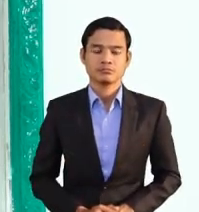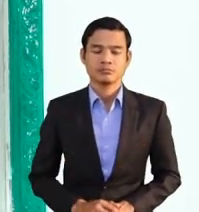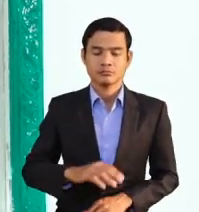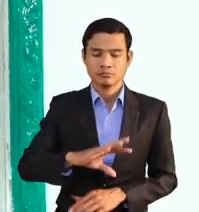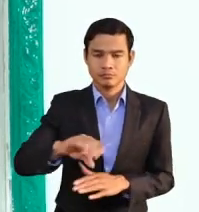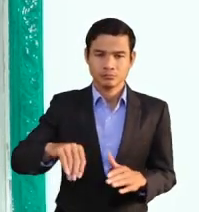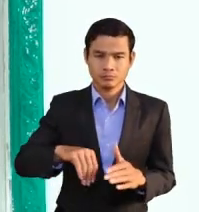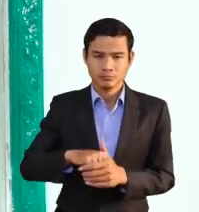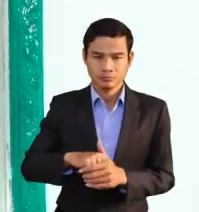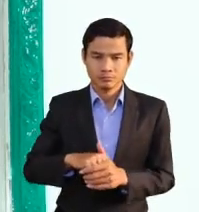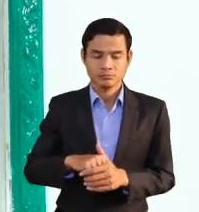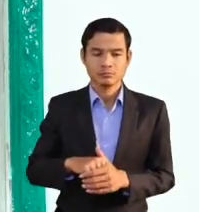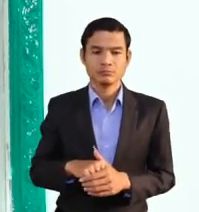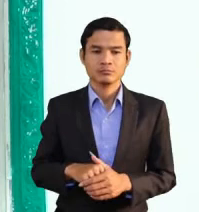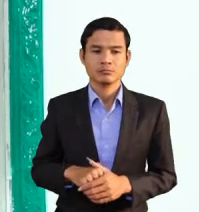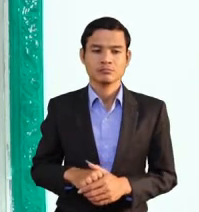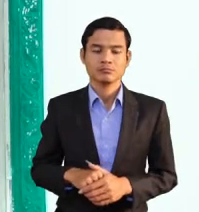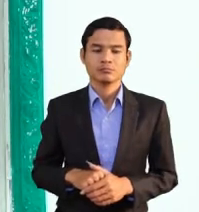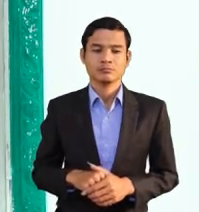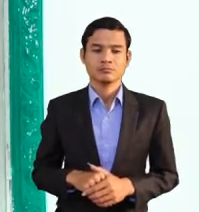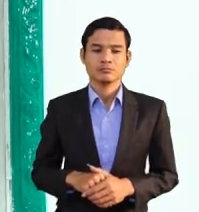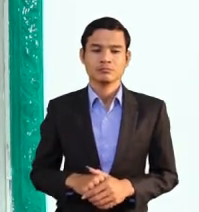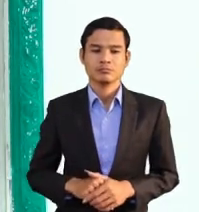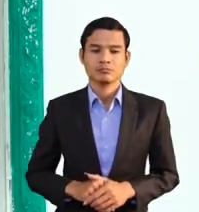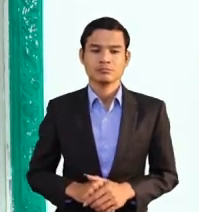tiếng ớt